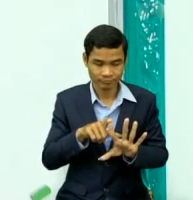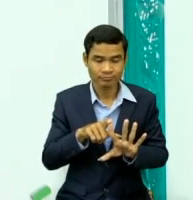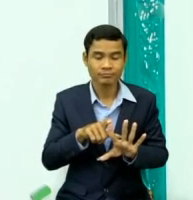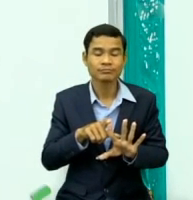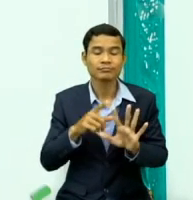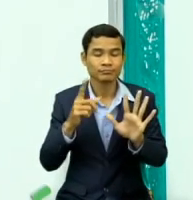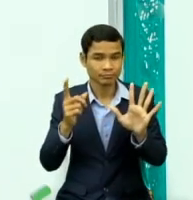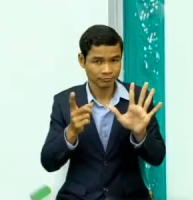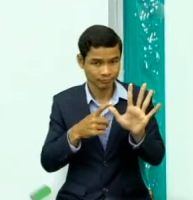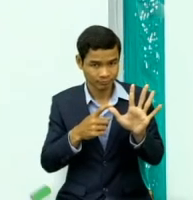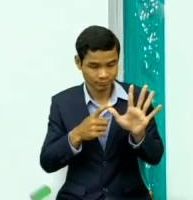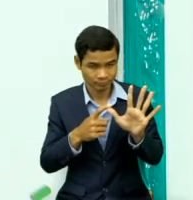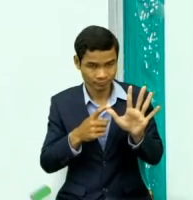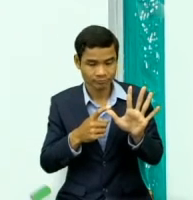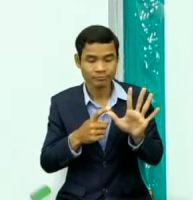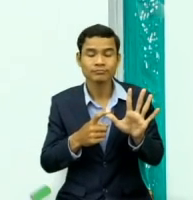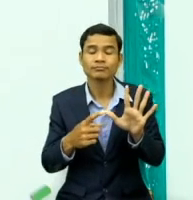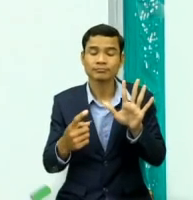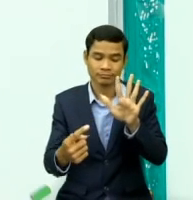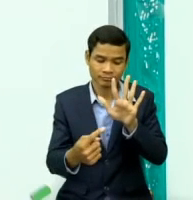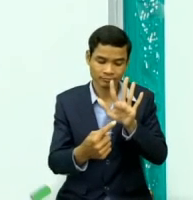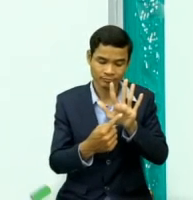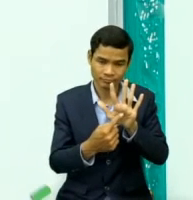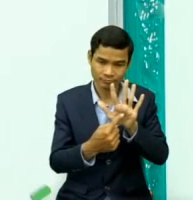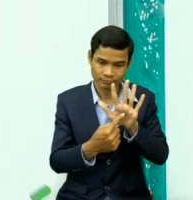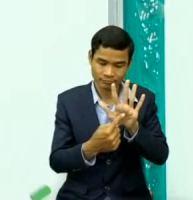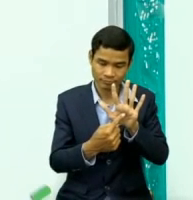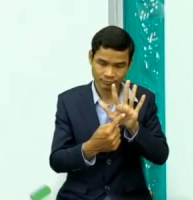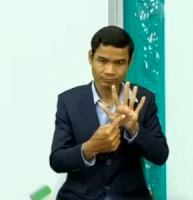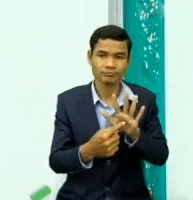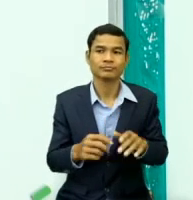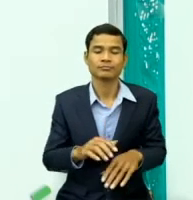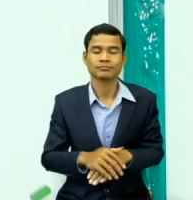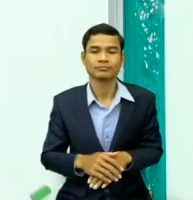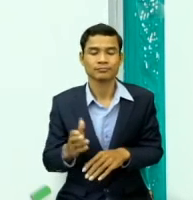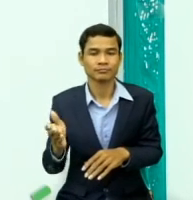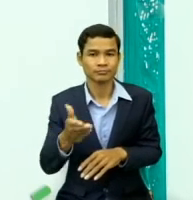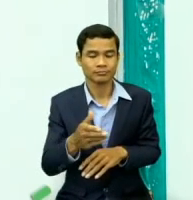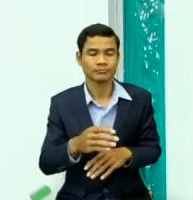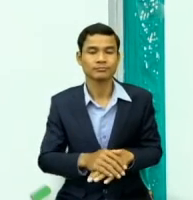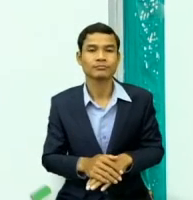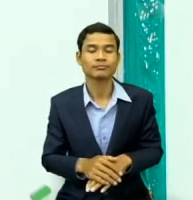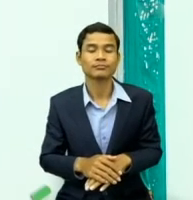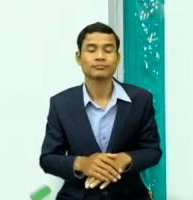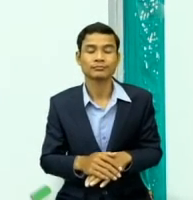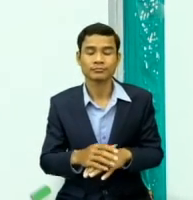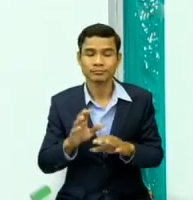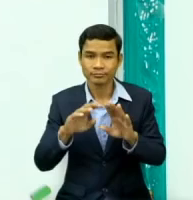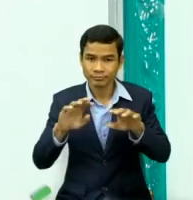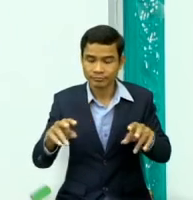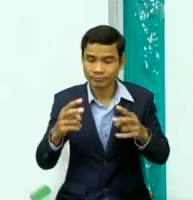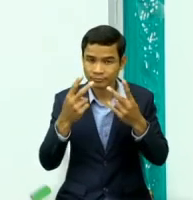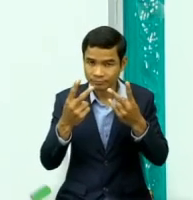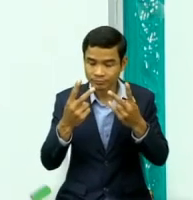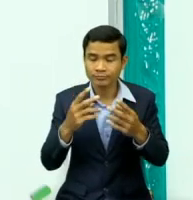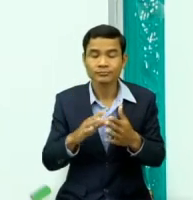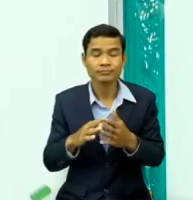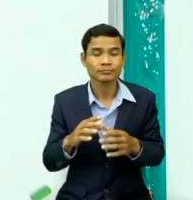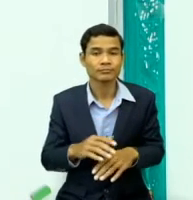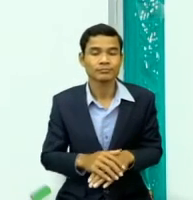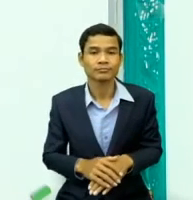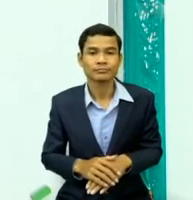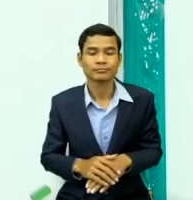bí sở á nâng sở nhà lấy tổ chà con không tin to cho mùi này cứ tình ạc